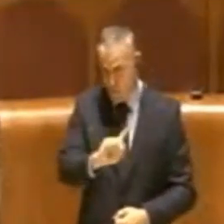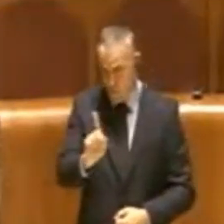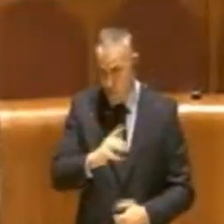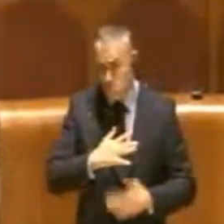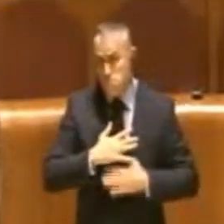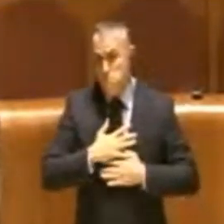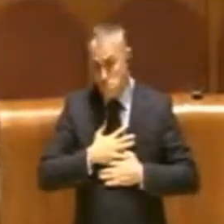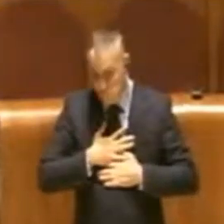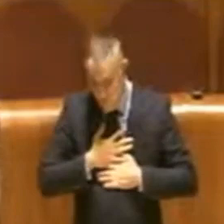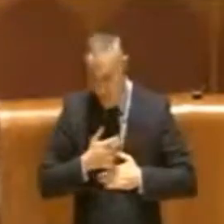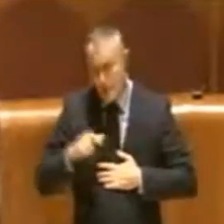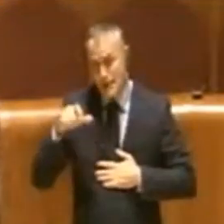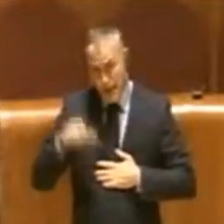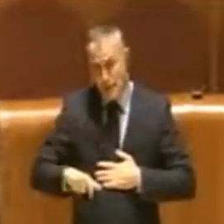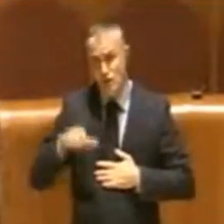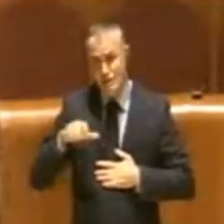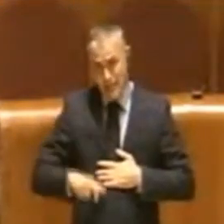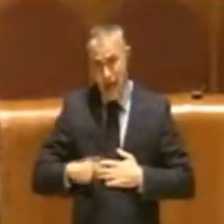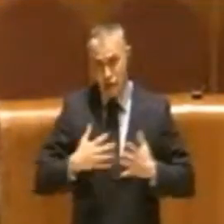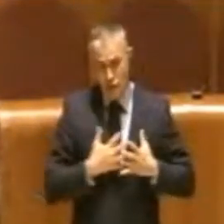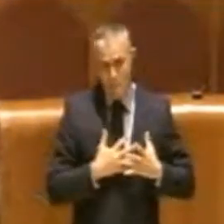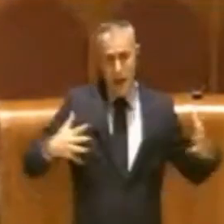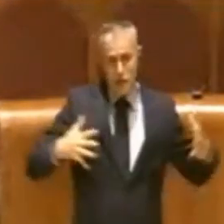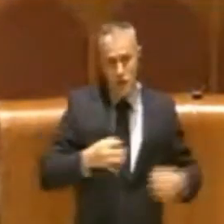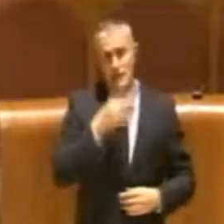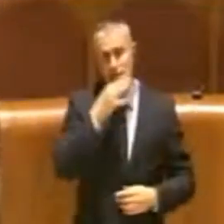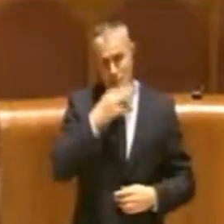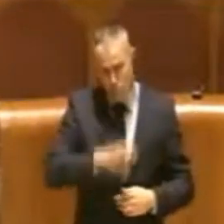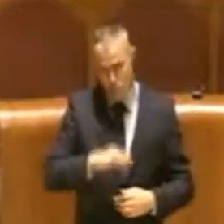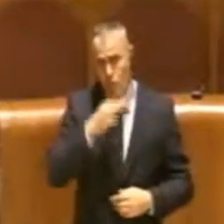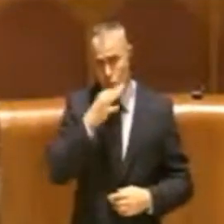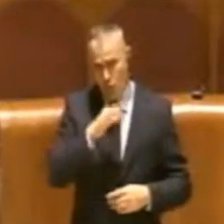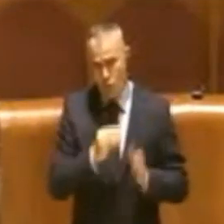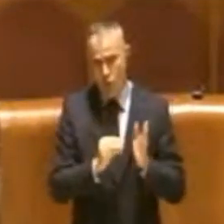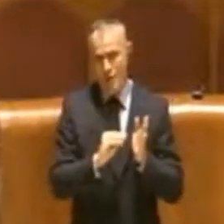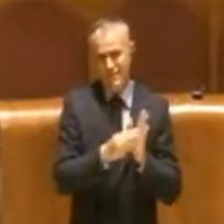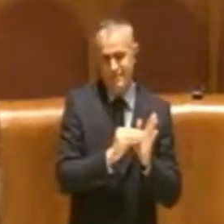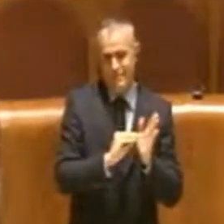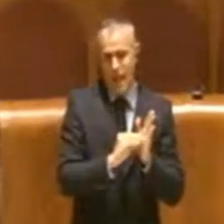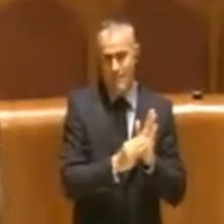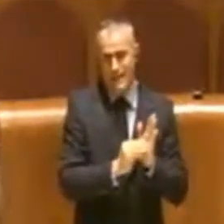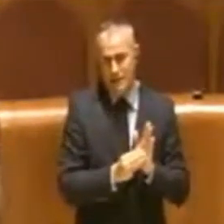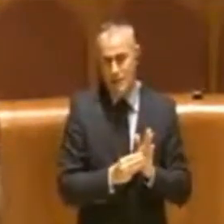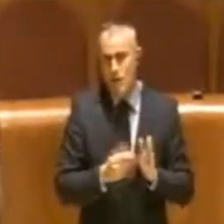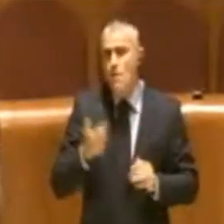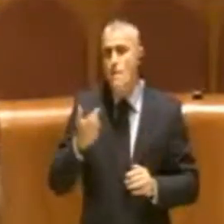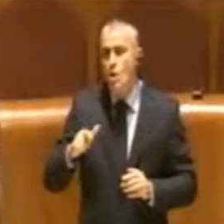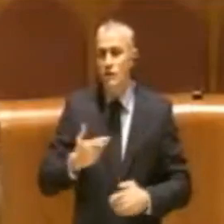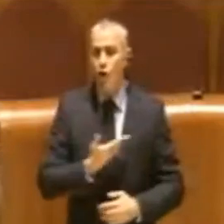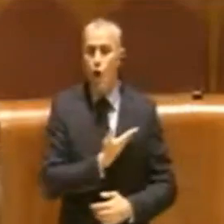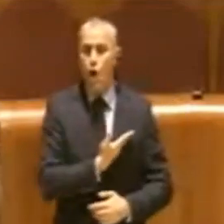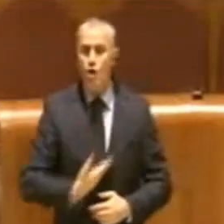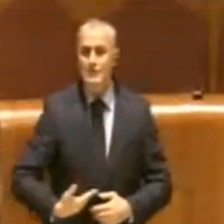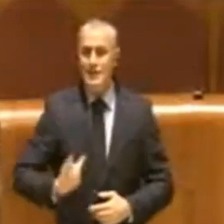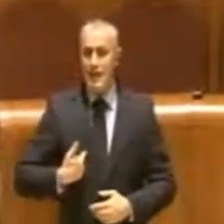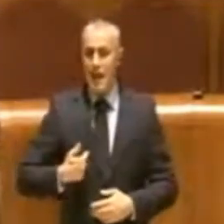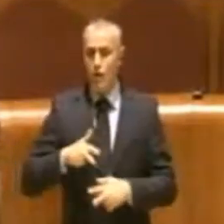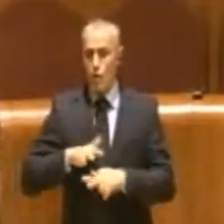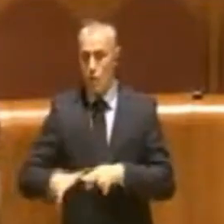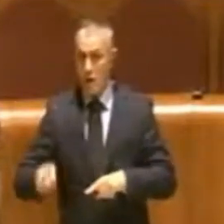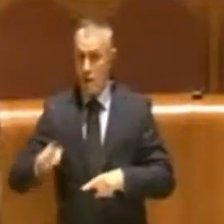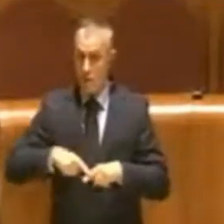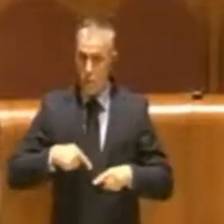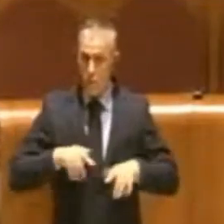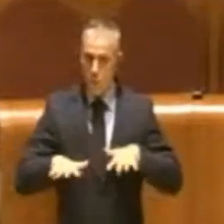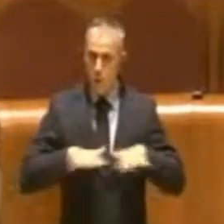è necessario perché una buona attività del consigliere comunale, come anche portavoce del Movimento 5